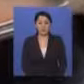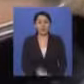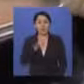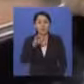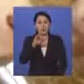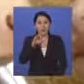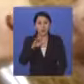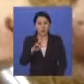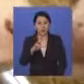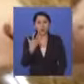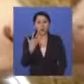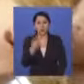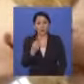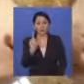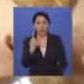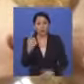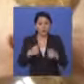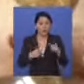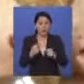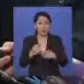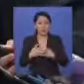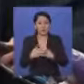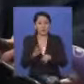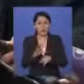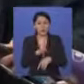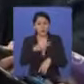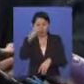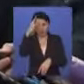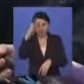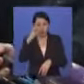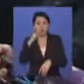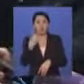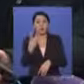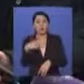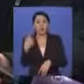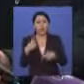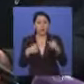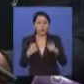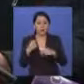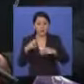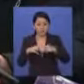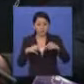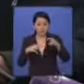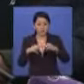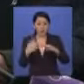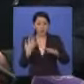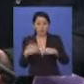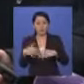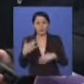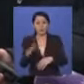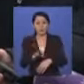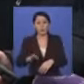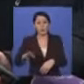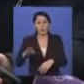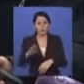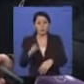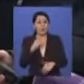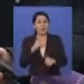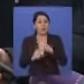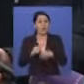Аққайың ауданында тағы бір жаңа сүт фирмасы ашылды. Биыл Қазақстанда 20 сүт фирмасының құрылысы аяқталады. Оның 5-еуі біздің облыста, яғни